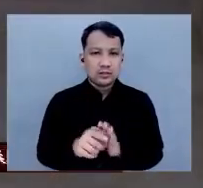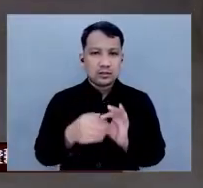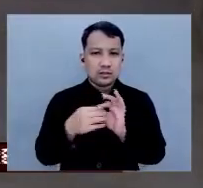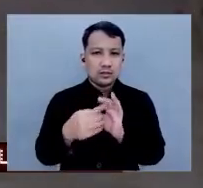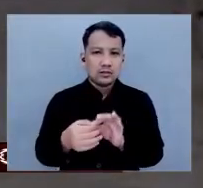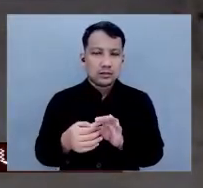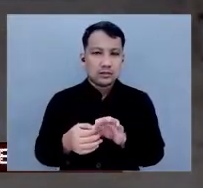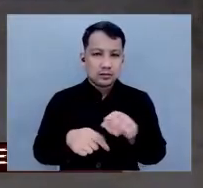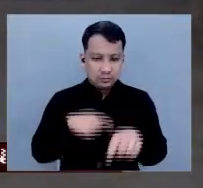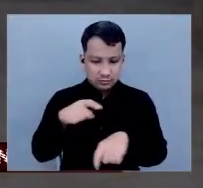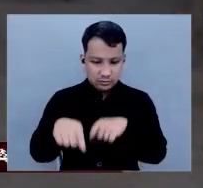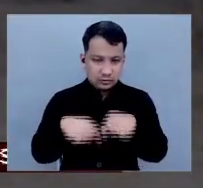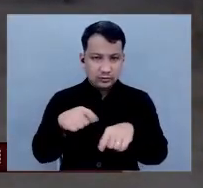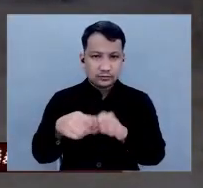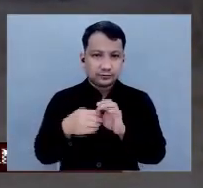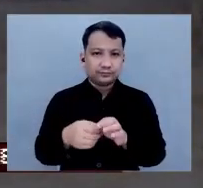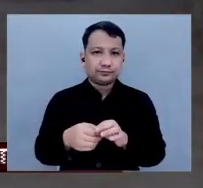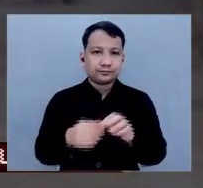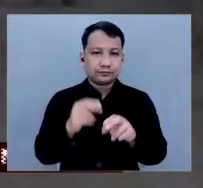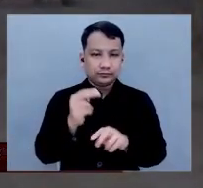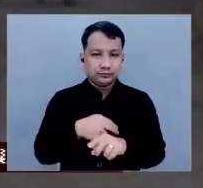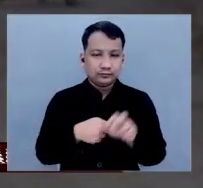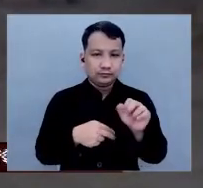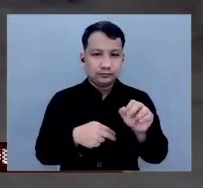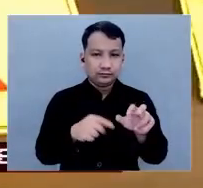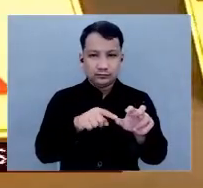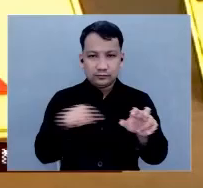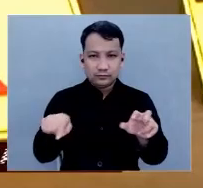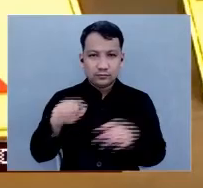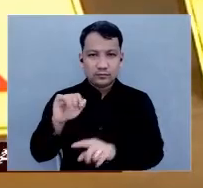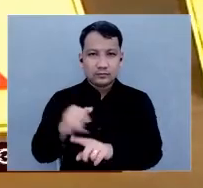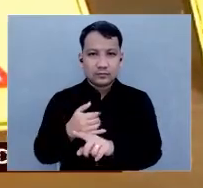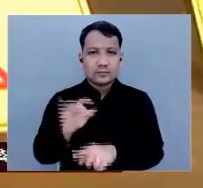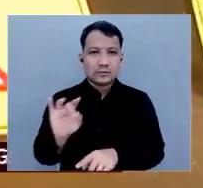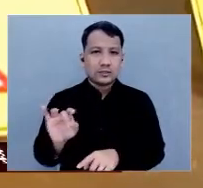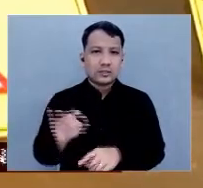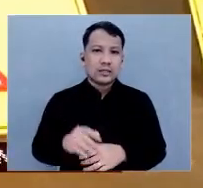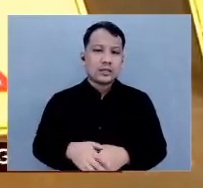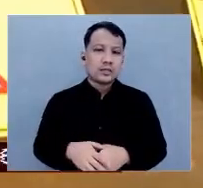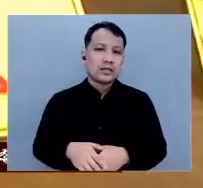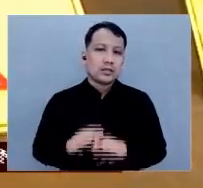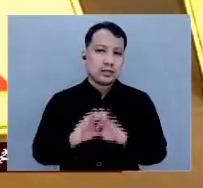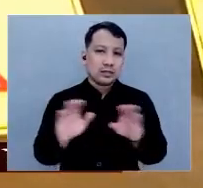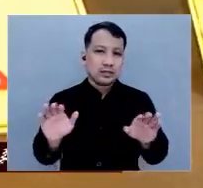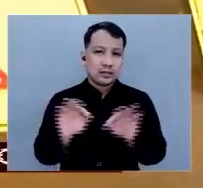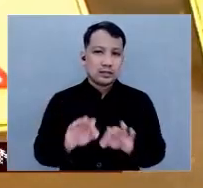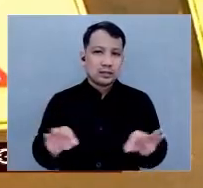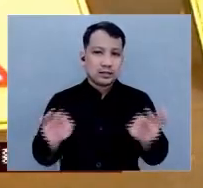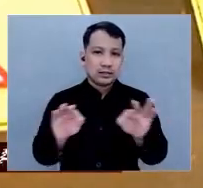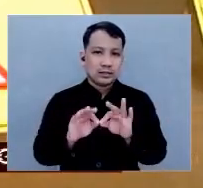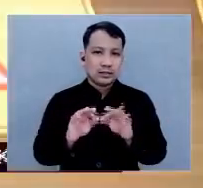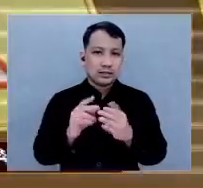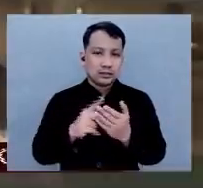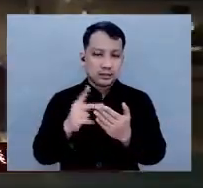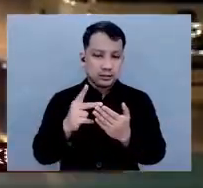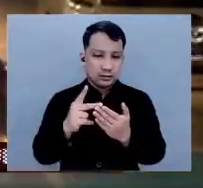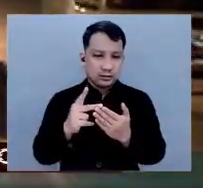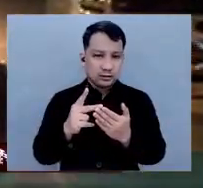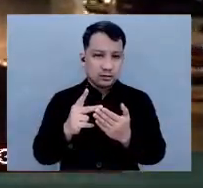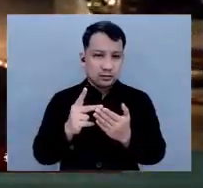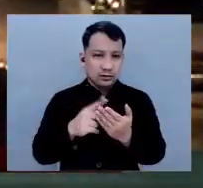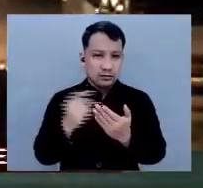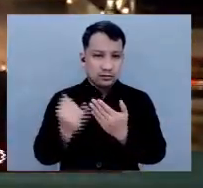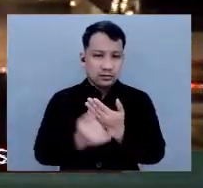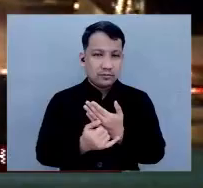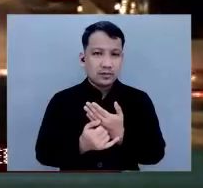sa mga kalsada mula November 13 hanggang January 8, maliban na lang sa mga flagship project ng gobyerno. Time out din